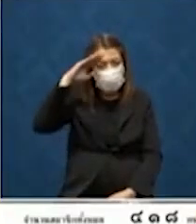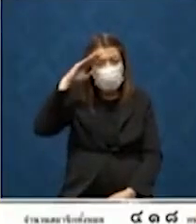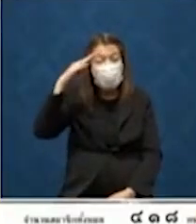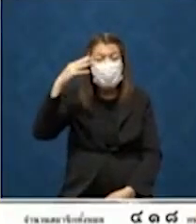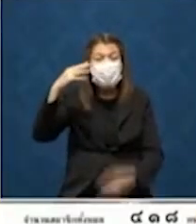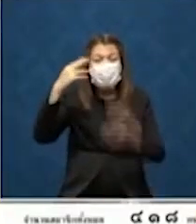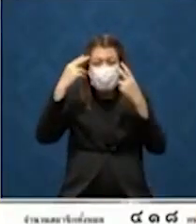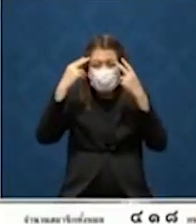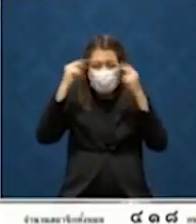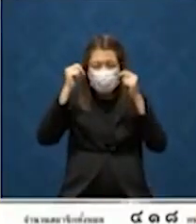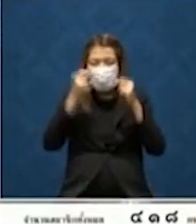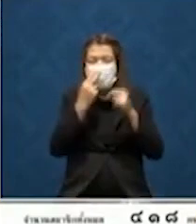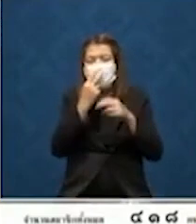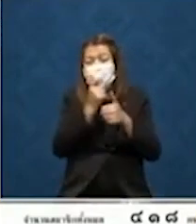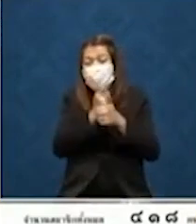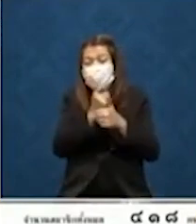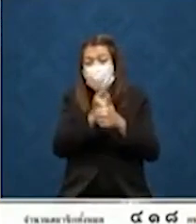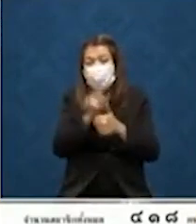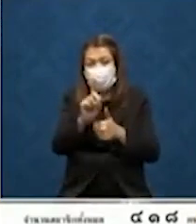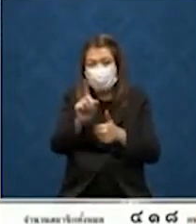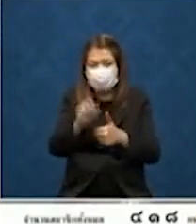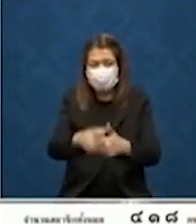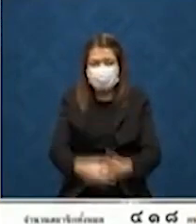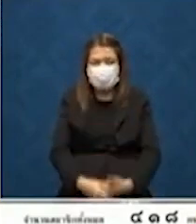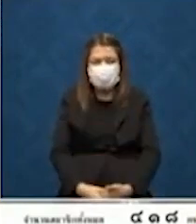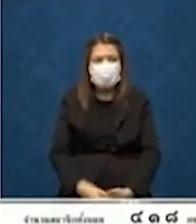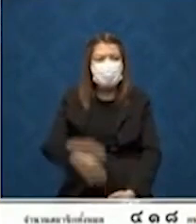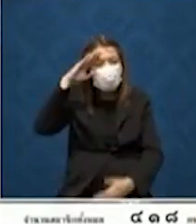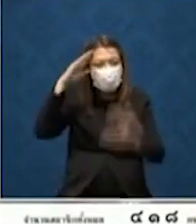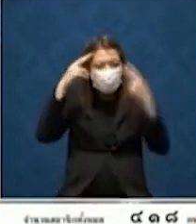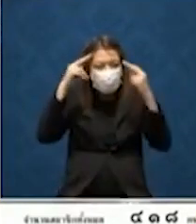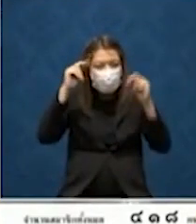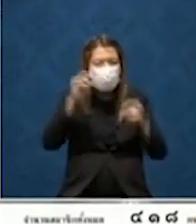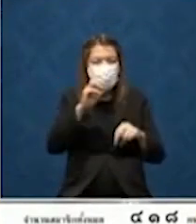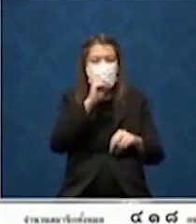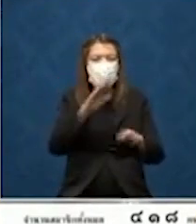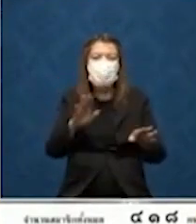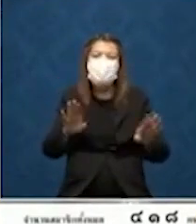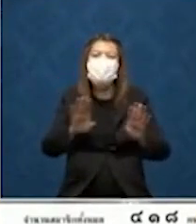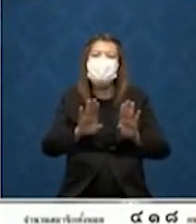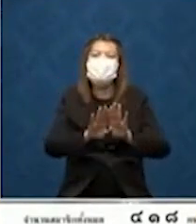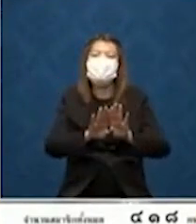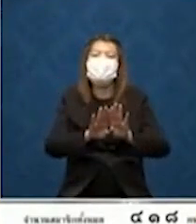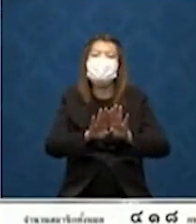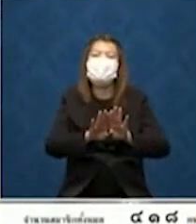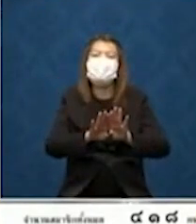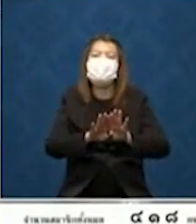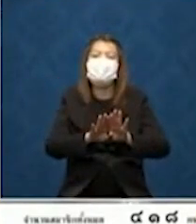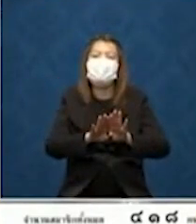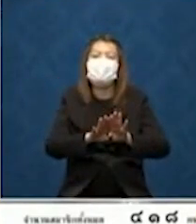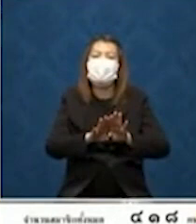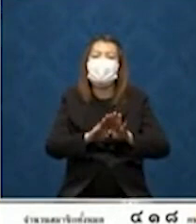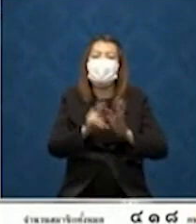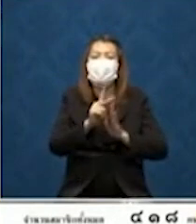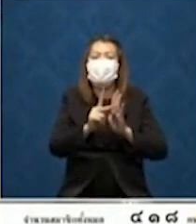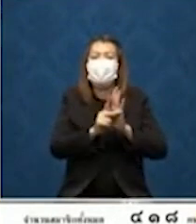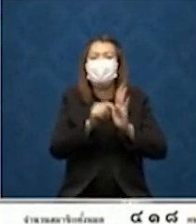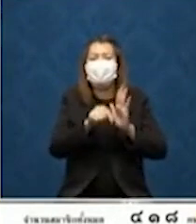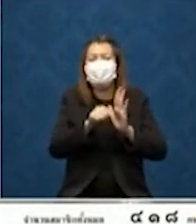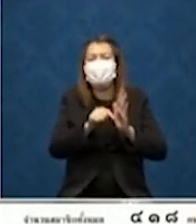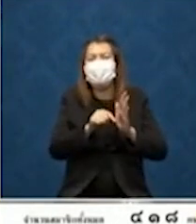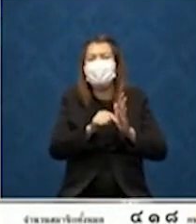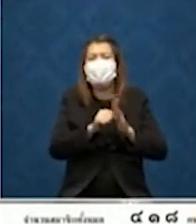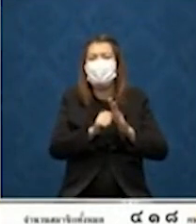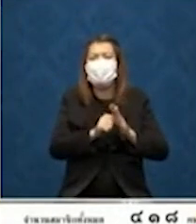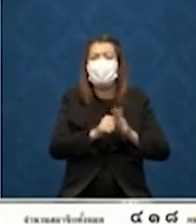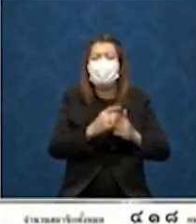พูดเรื่องปากหมานะไปว่าคนอื่นเขาปากหมาก็เลยเดินตอกกลับแล้วก็กลายมาเป็นภาพลบย้อนกลับไปที่ตัวเองด้วย